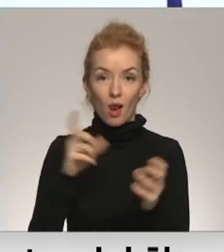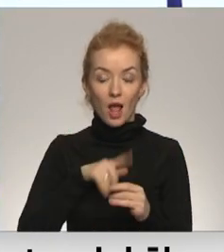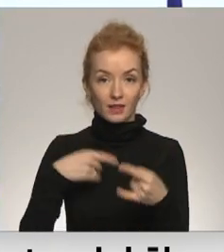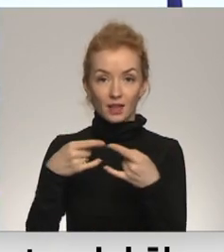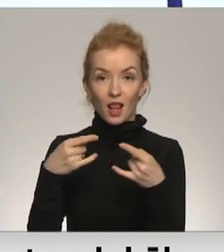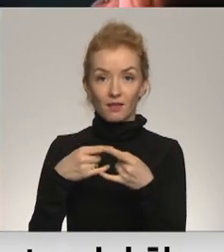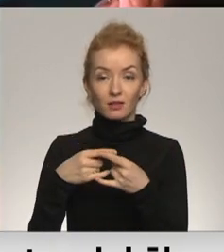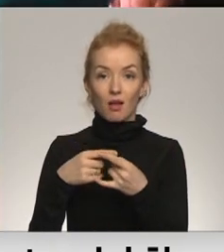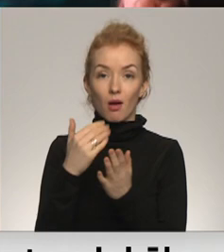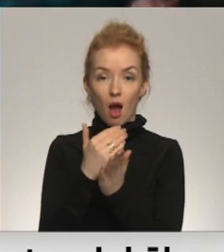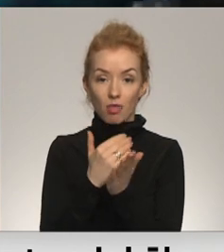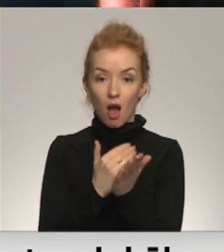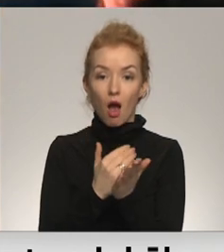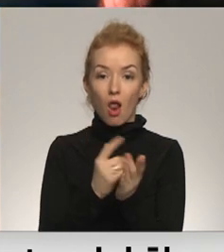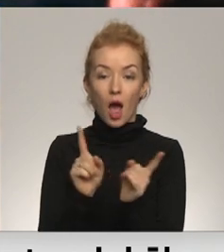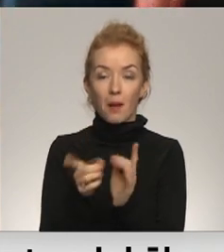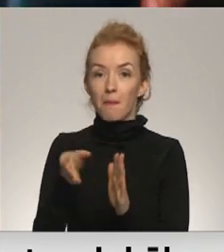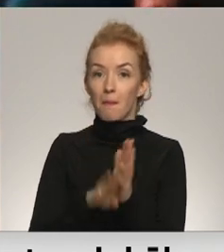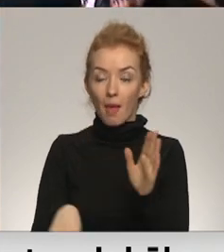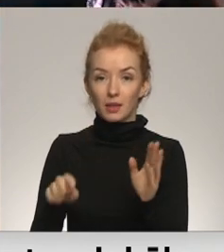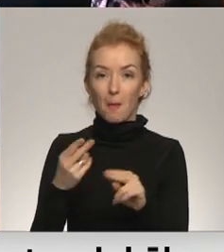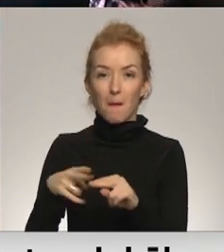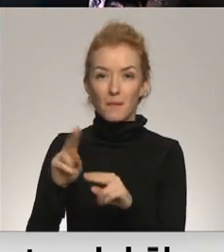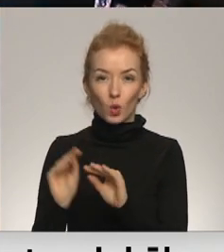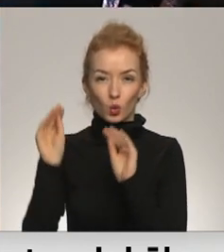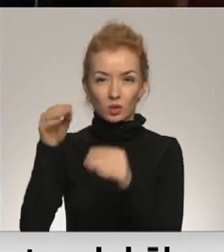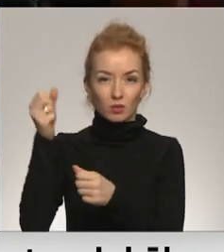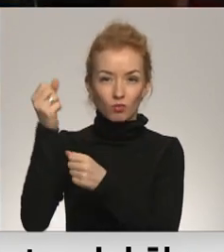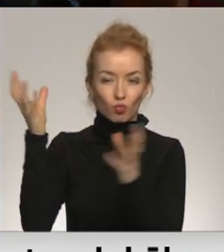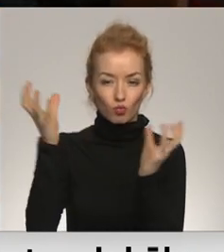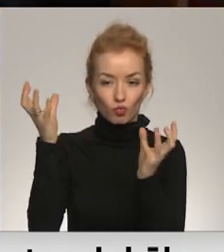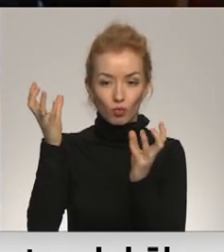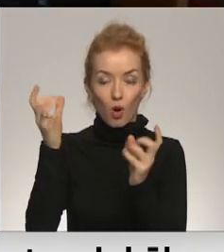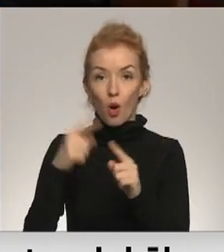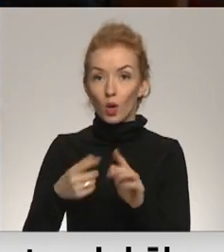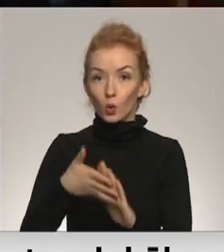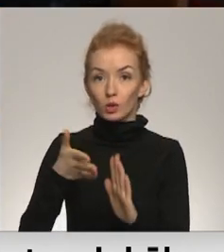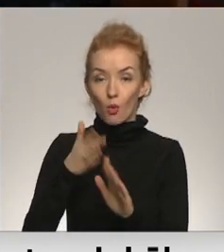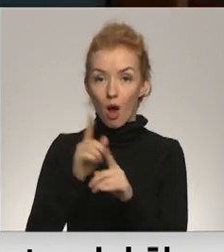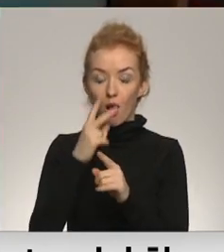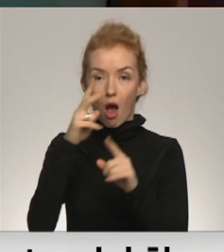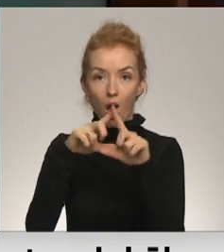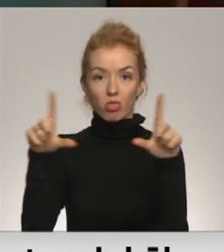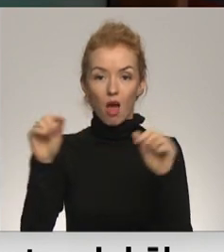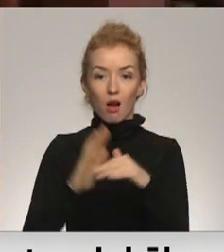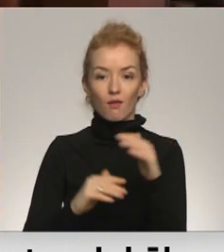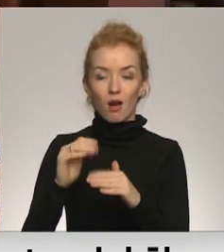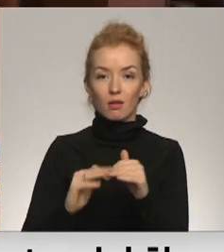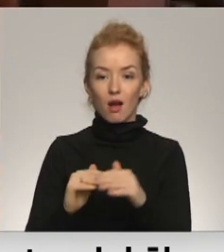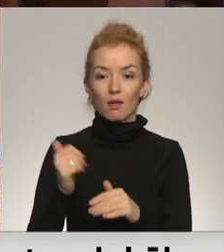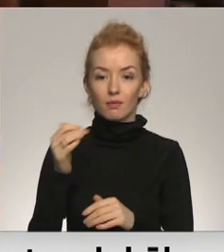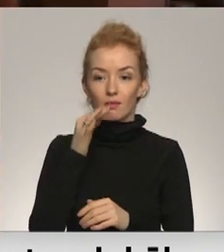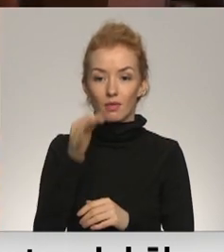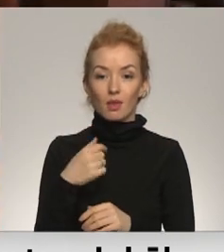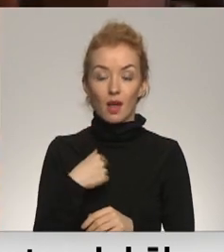televīzijas kanālus kļuvis iespējams arī bez papildu signāla pastiprinātājiem. Krietni uzlabojusies arī attēla kvalitāte. Es jau